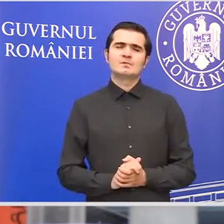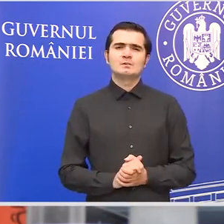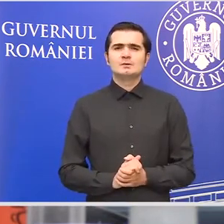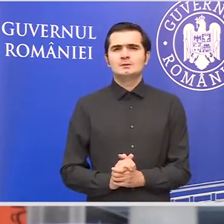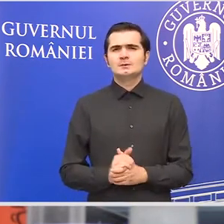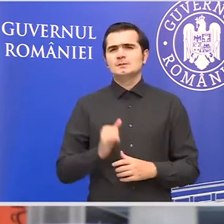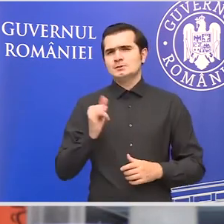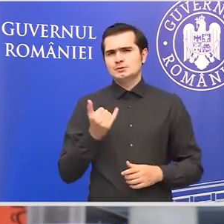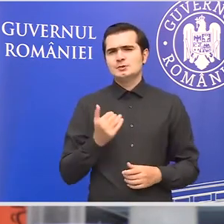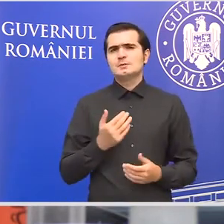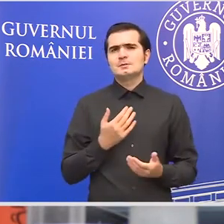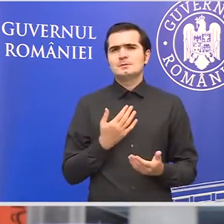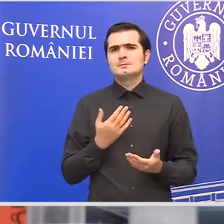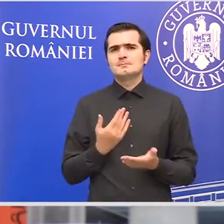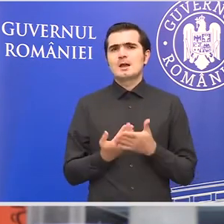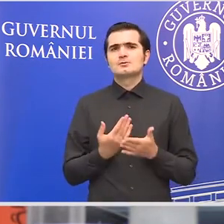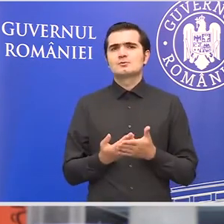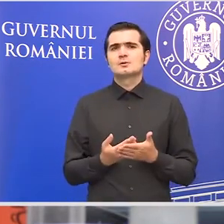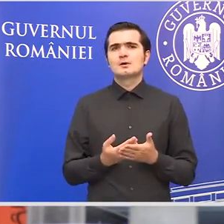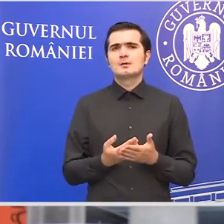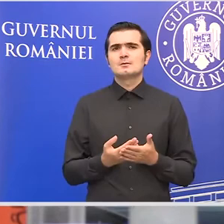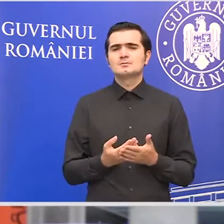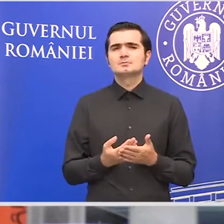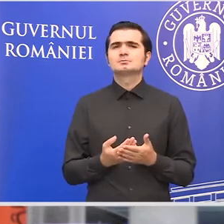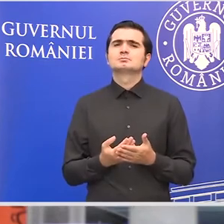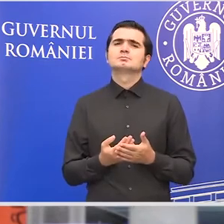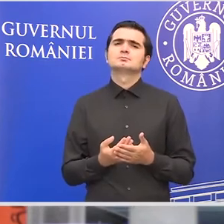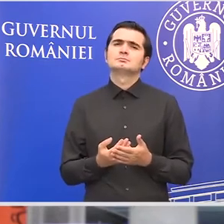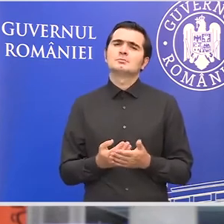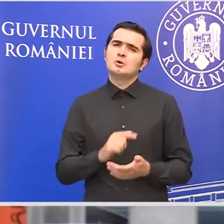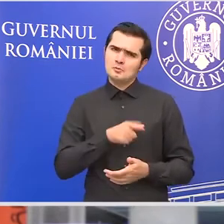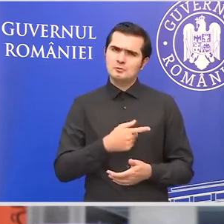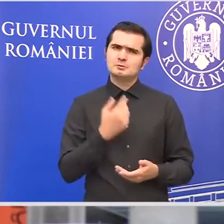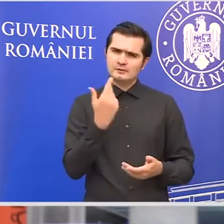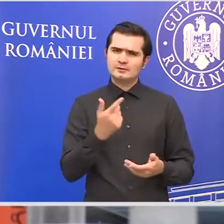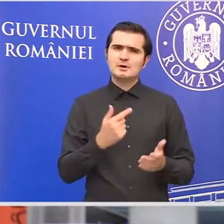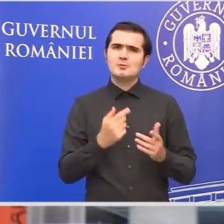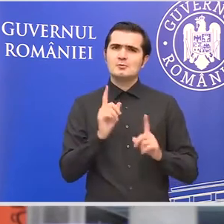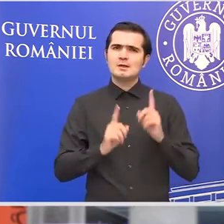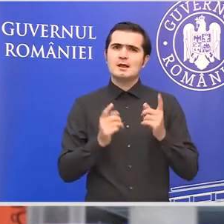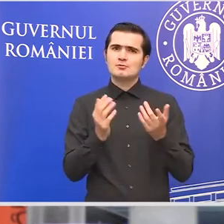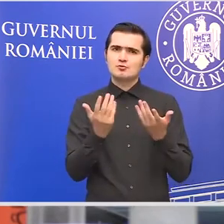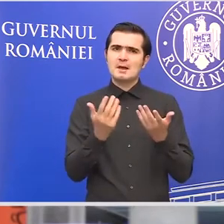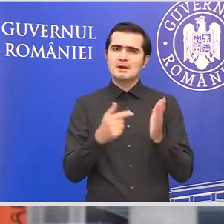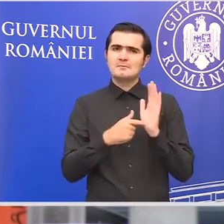Și asta pentru că la, chiar pot să vă dau niște cifre,